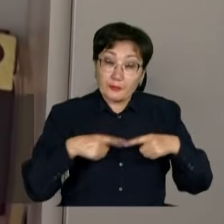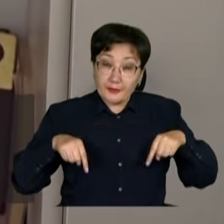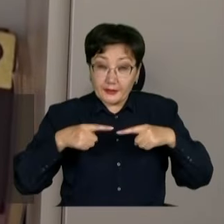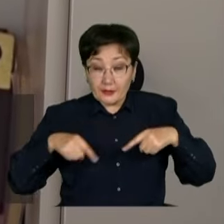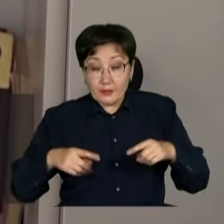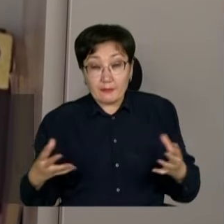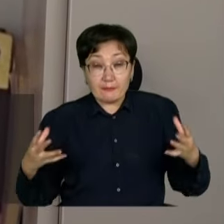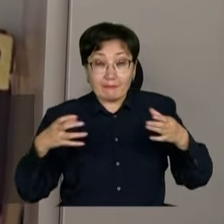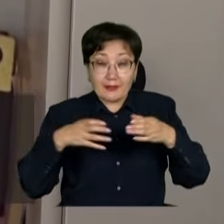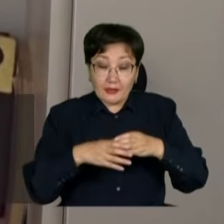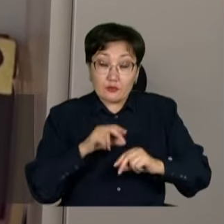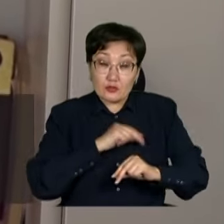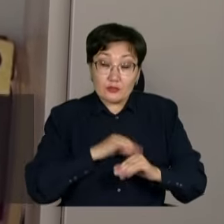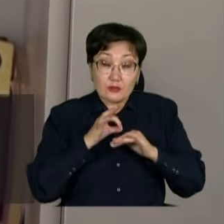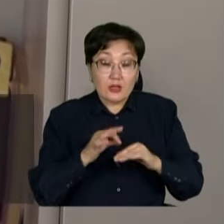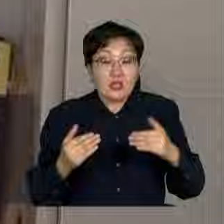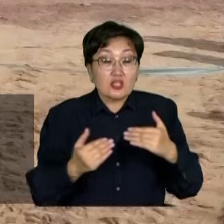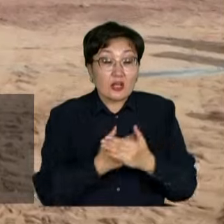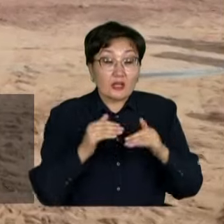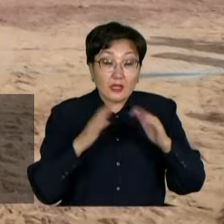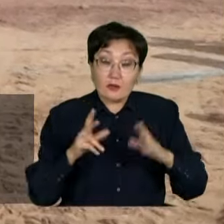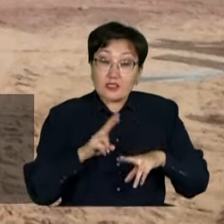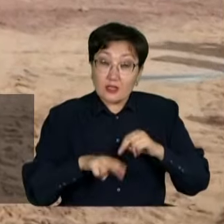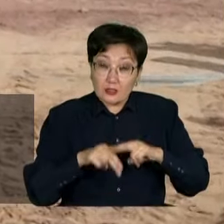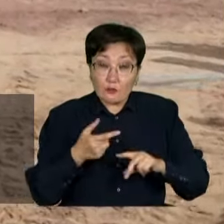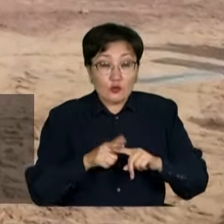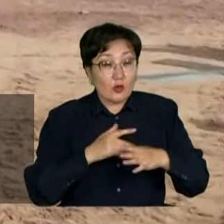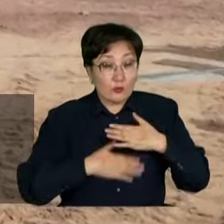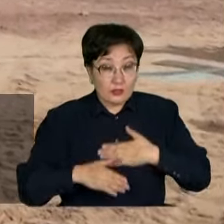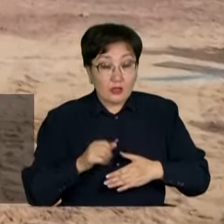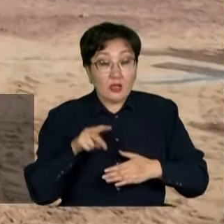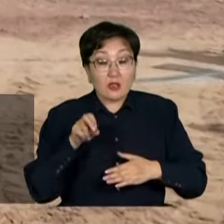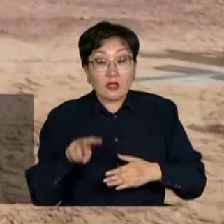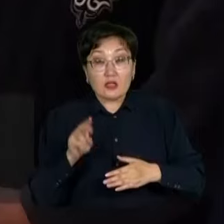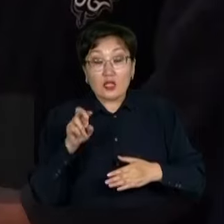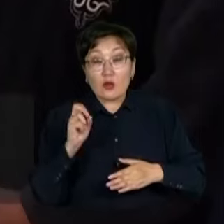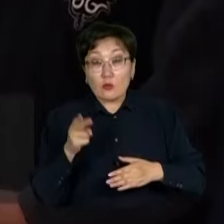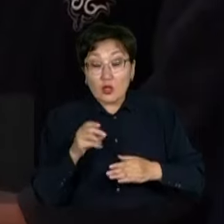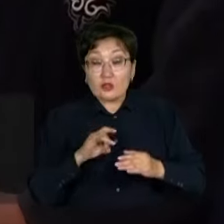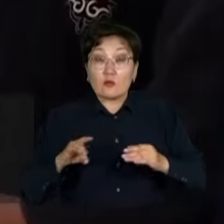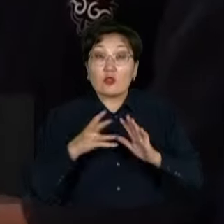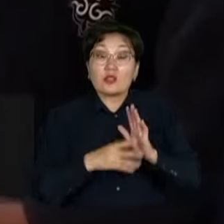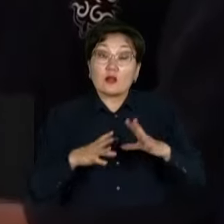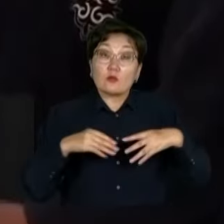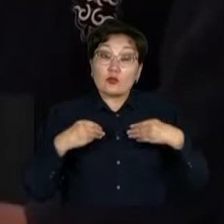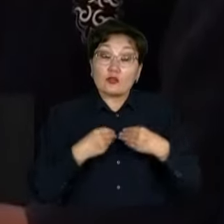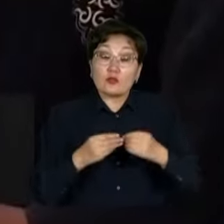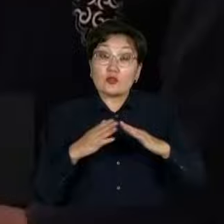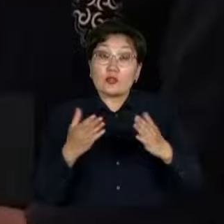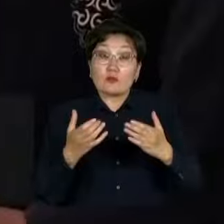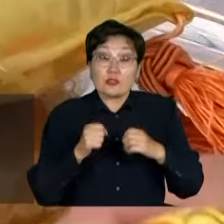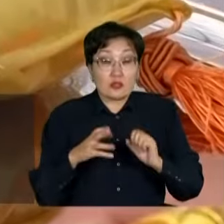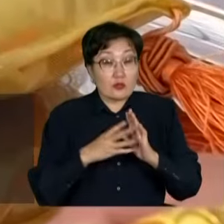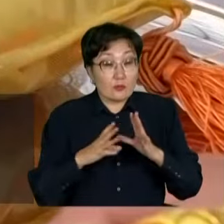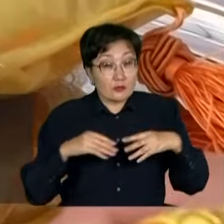Жаңадан ғимарат салынды. Біз оған өте қуаныштымыз. Сондай-ақ Қаратал, Алагөл, Кербұлақ аудандарында 90 отбасы баспаналы болды. Оның